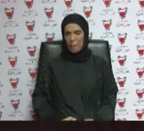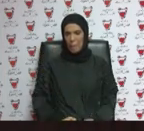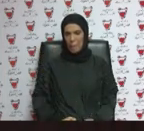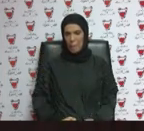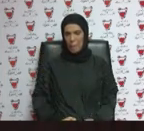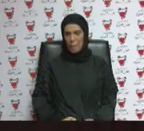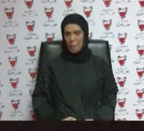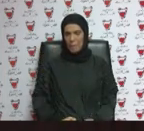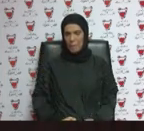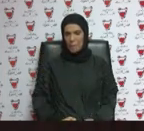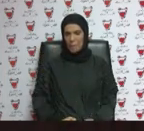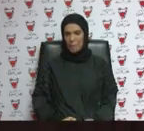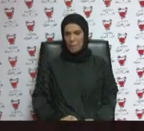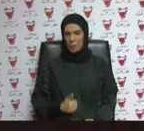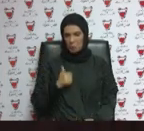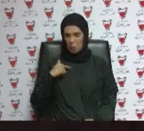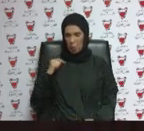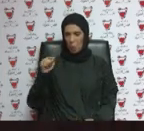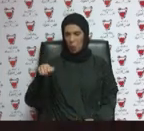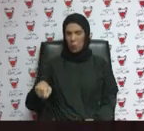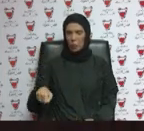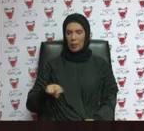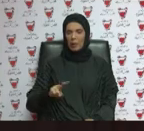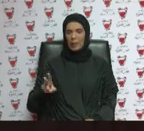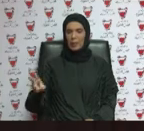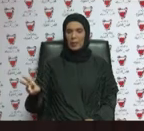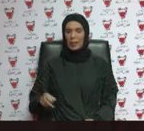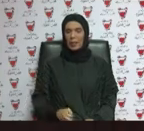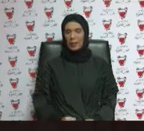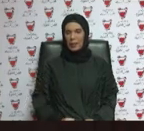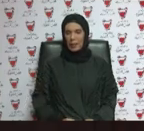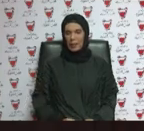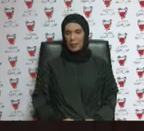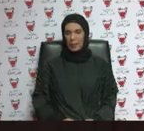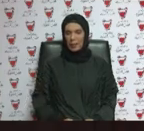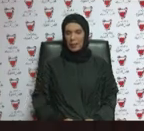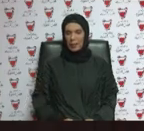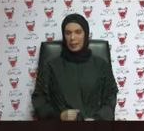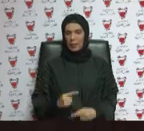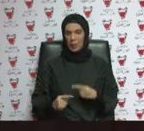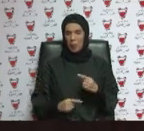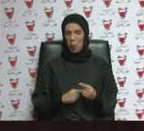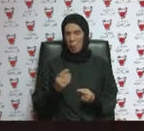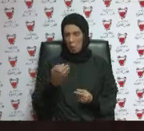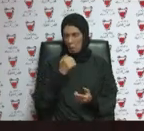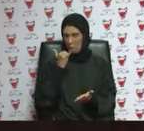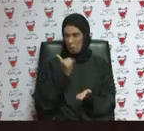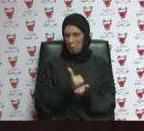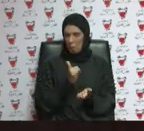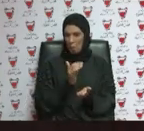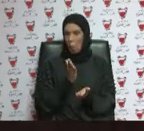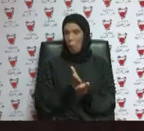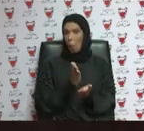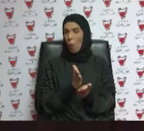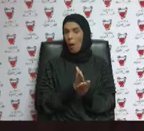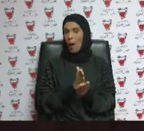يعني مكننا كمواطنين ومقيمين أولا أن يعني نستطيع أن ما زلنا نستمتع بحقوقنا، وكذلك أيضا أن